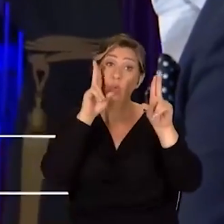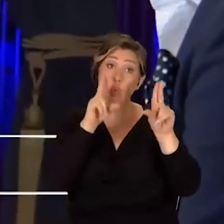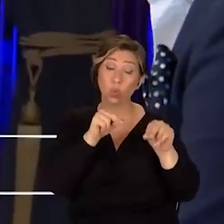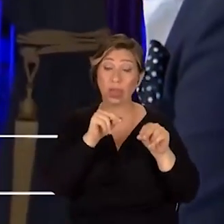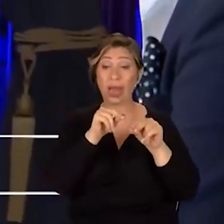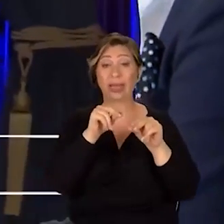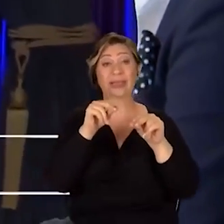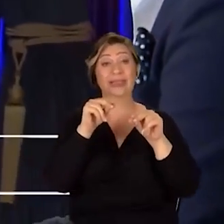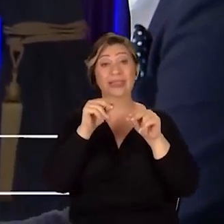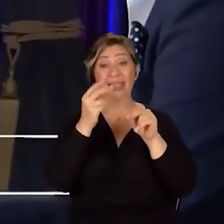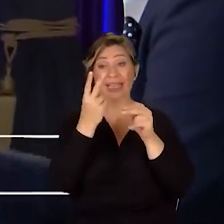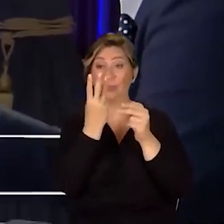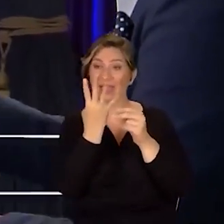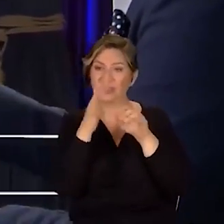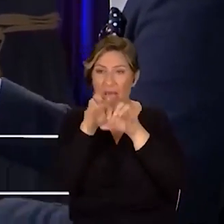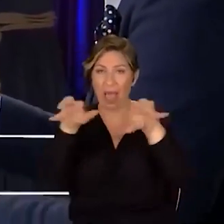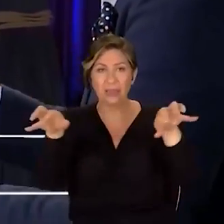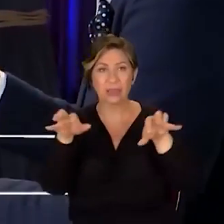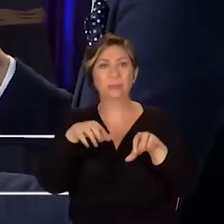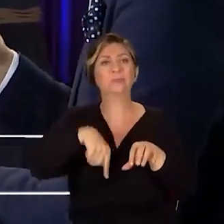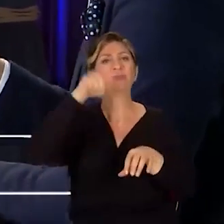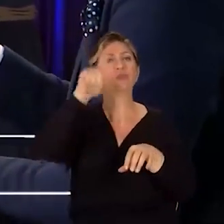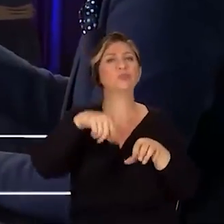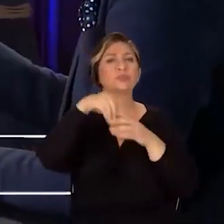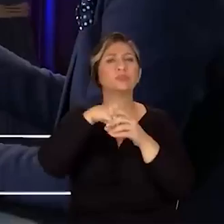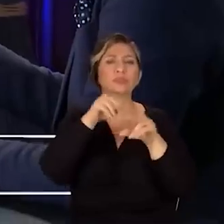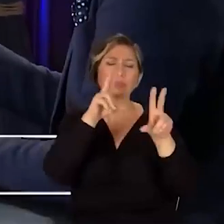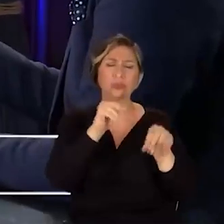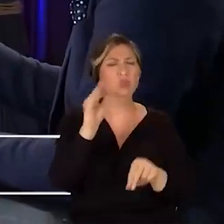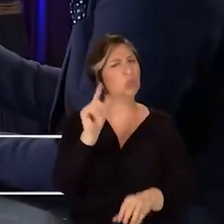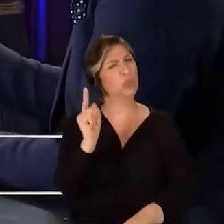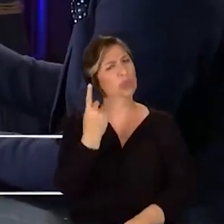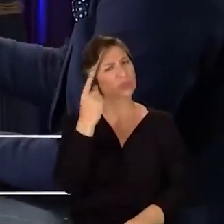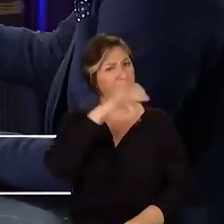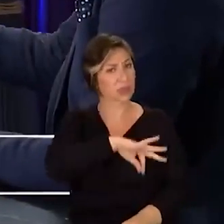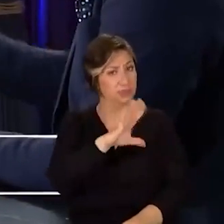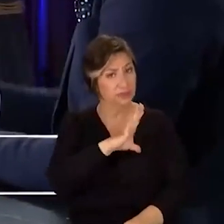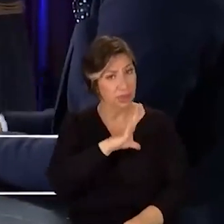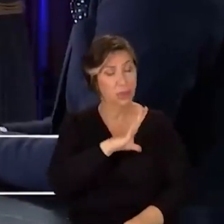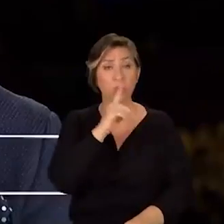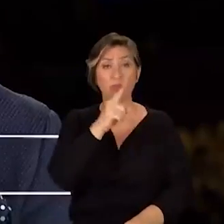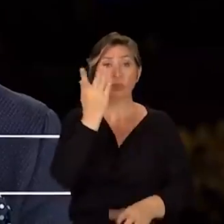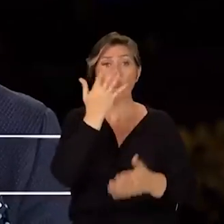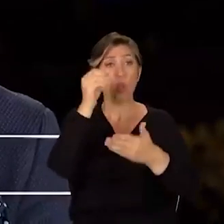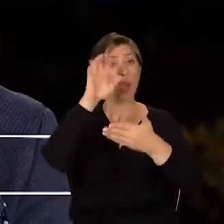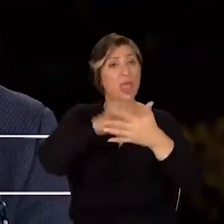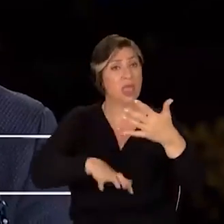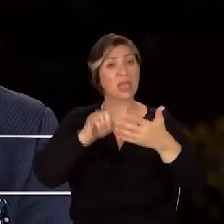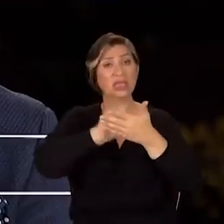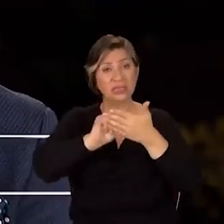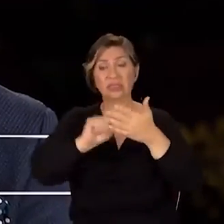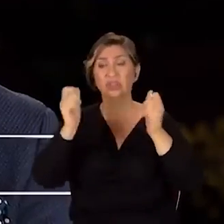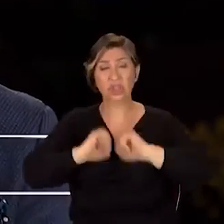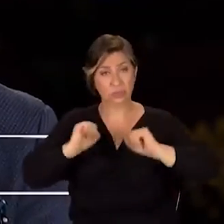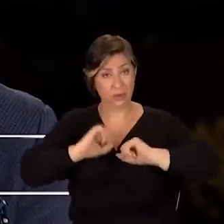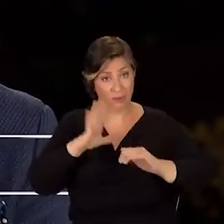alt fraksiyonlara ayrıldı. Mesela gün içerisindeki uyku da çok enteresan, faydalı. Bununla ilgili de bir sürü makale var, bir sürü çalışma var.